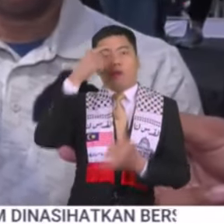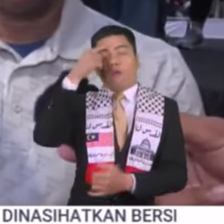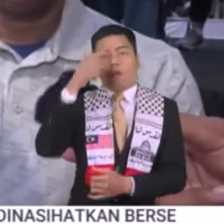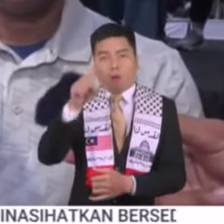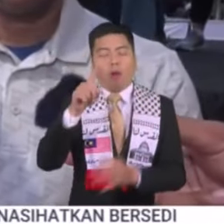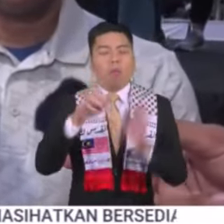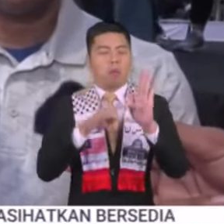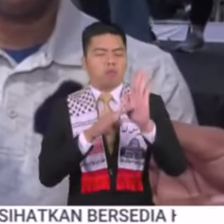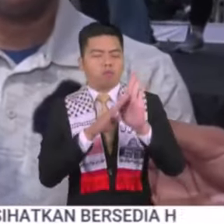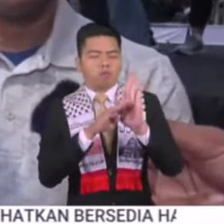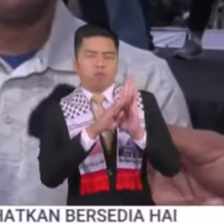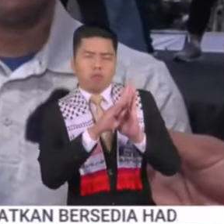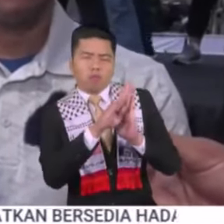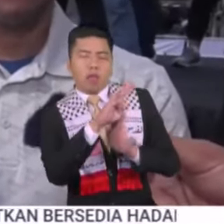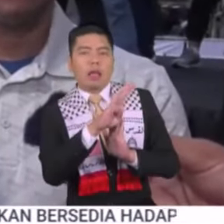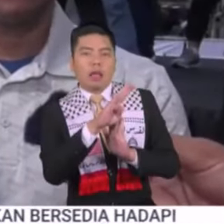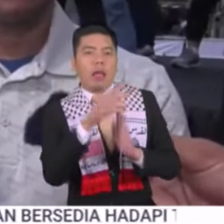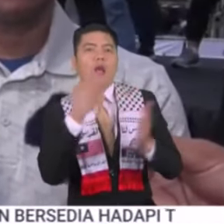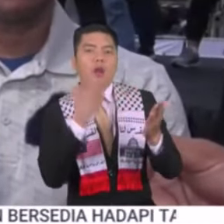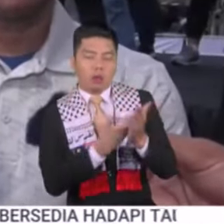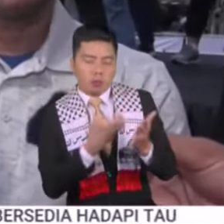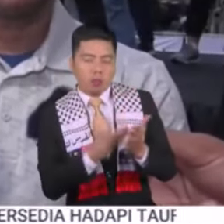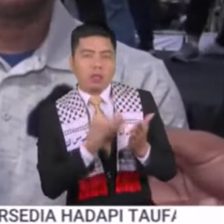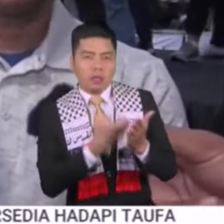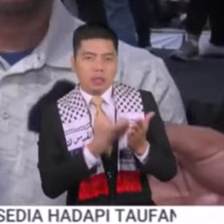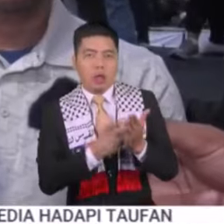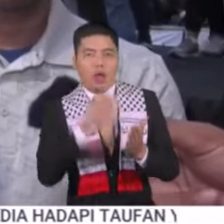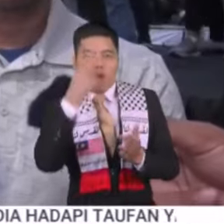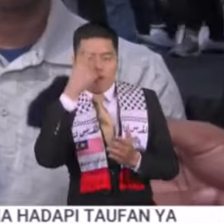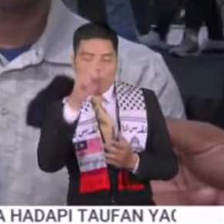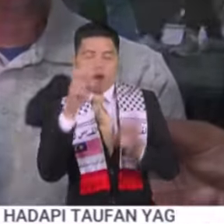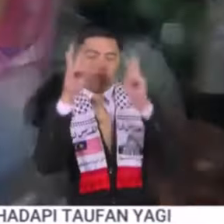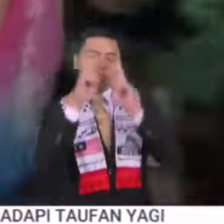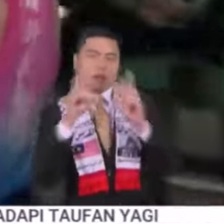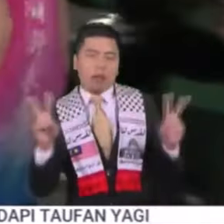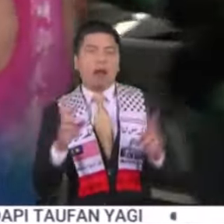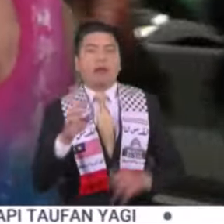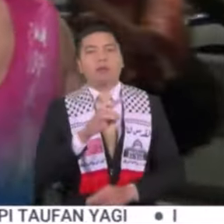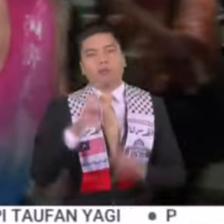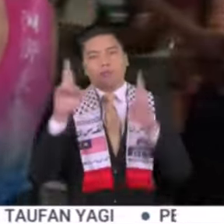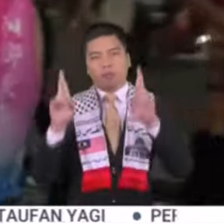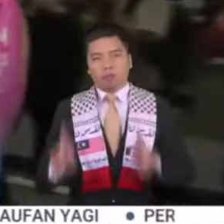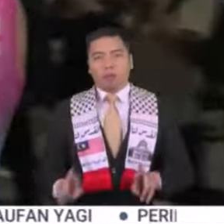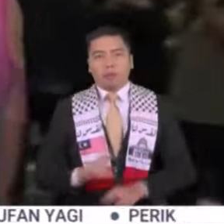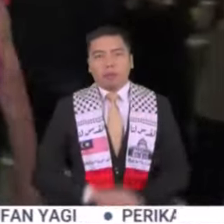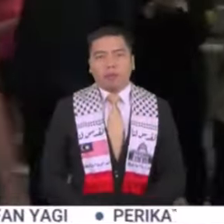terus membangunkan, meningkatkan ekonomi kita untuk kesejahteraan rakyat keseluruhannya.